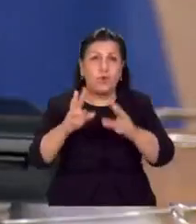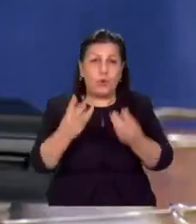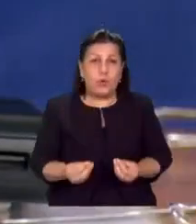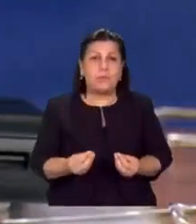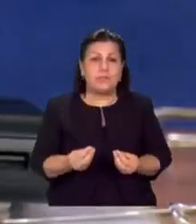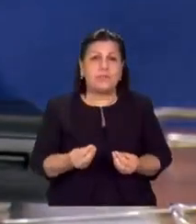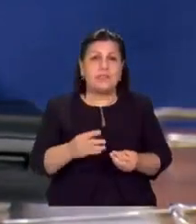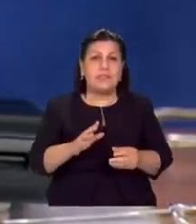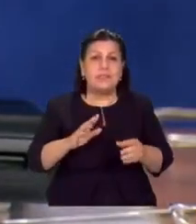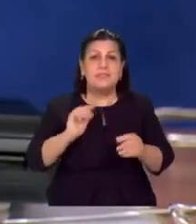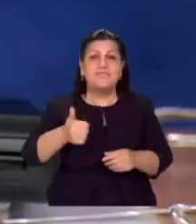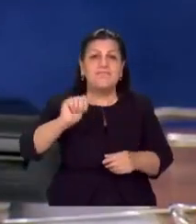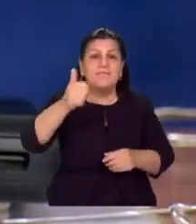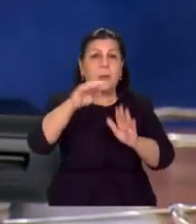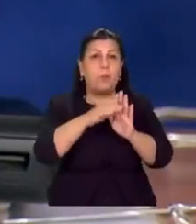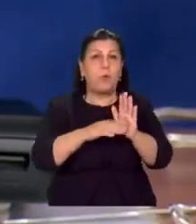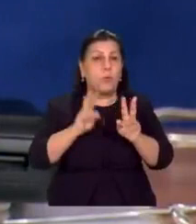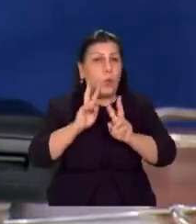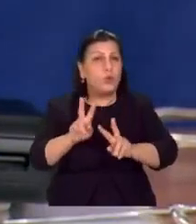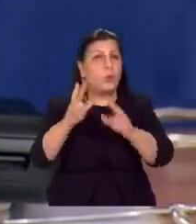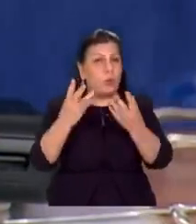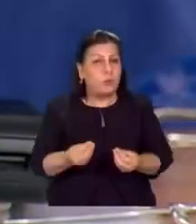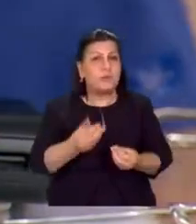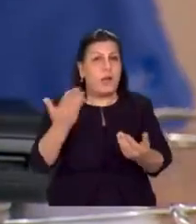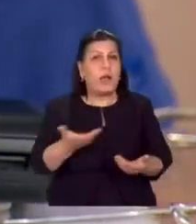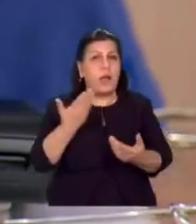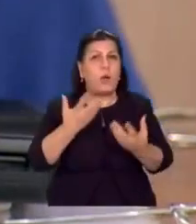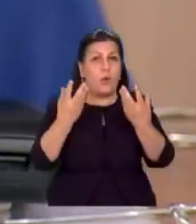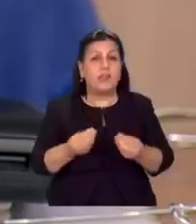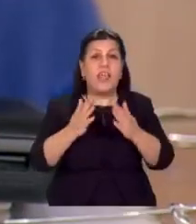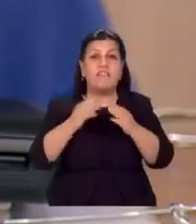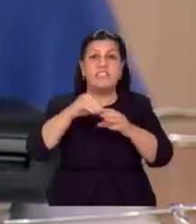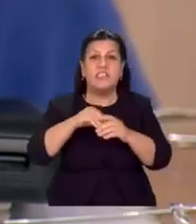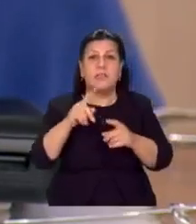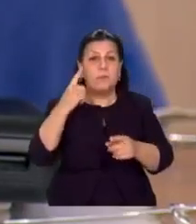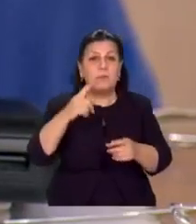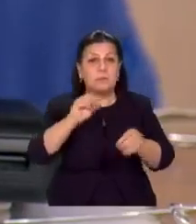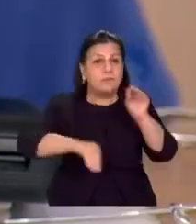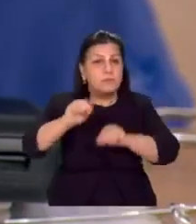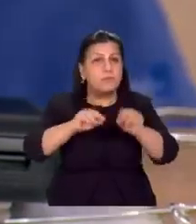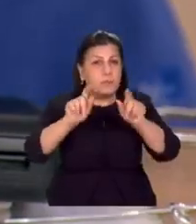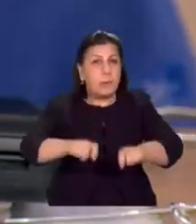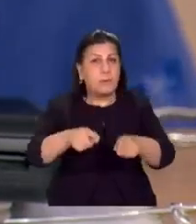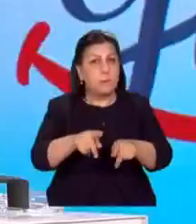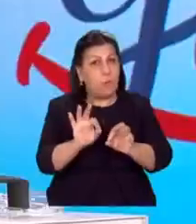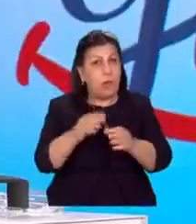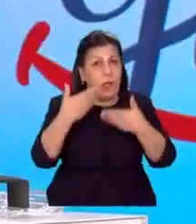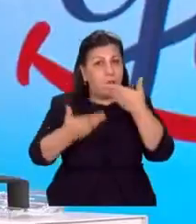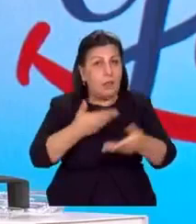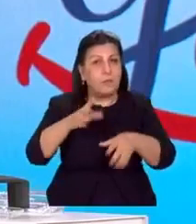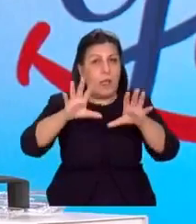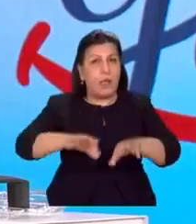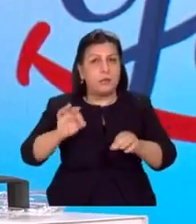bir şekilde artıyor belki ilerleyen günlerde ki programımıza gösterebiliriz daha da bulunabilir evinizde de bunu üretebiliyor sunuz böyle de yapabilirsiniz